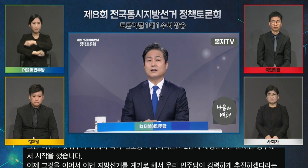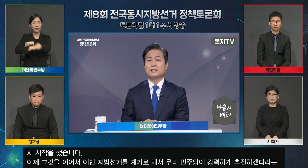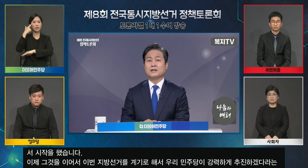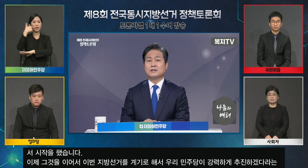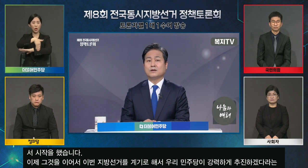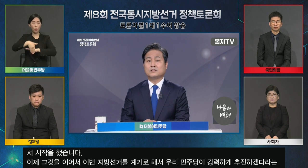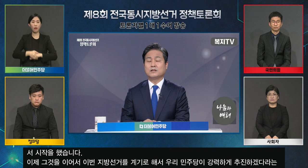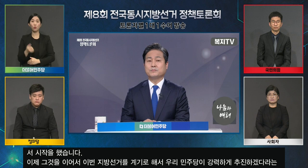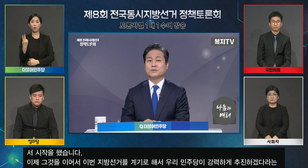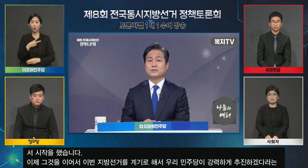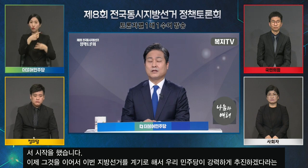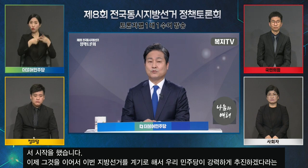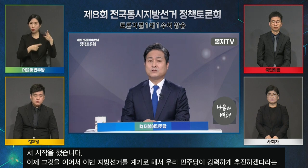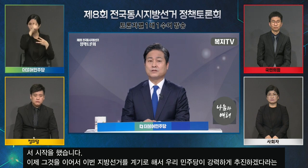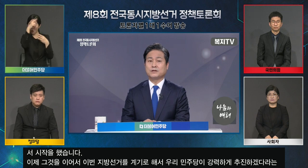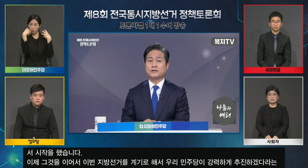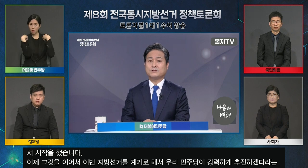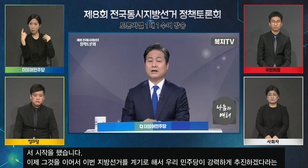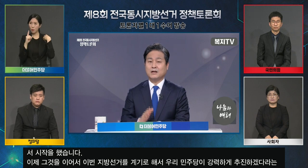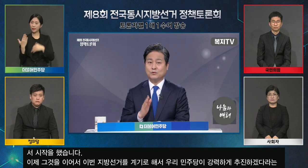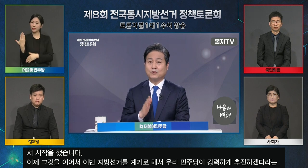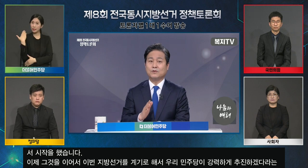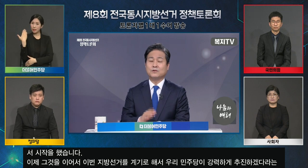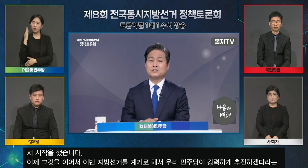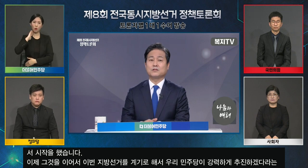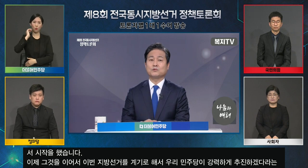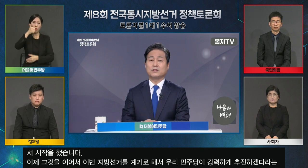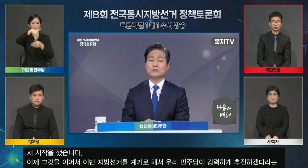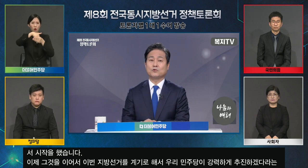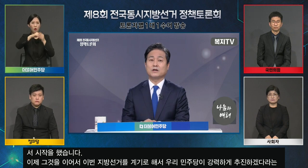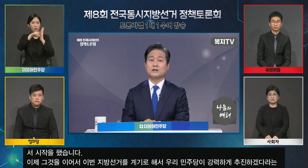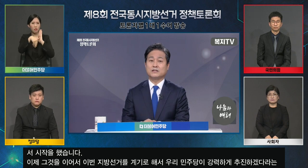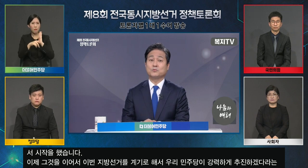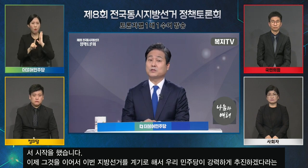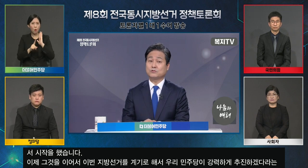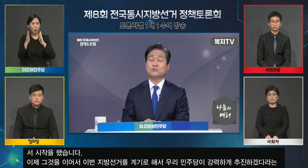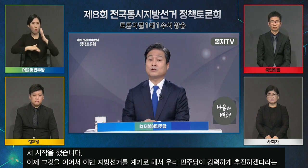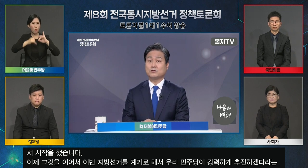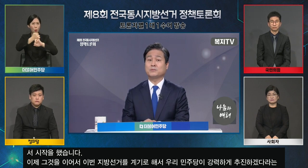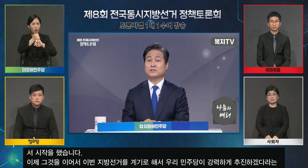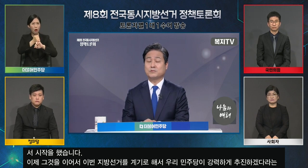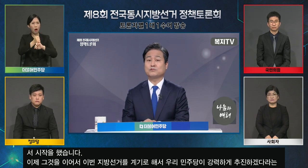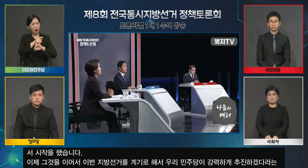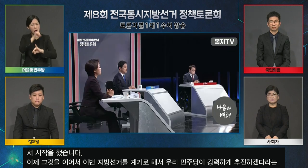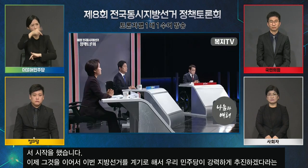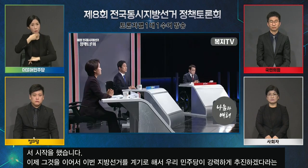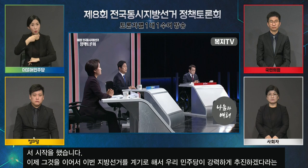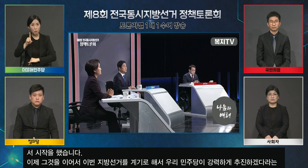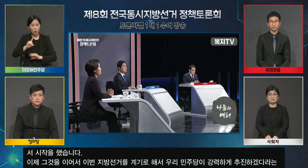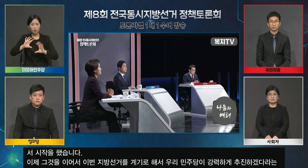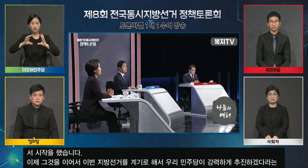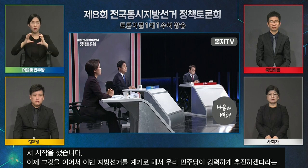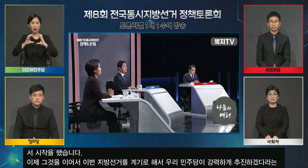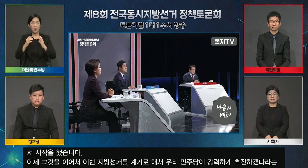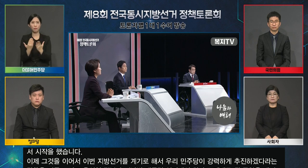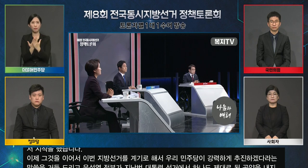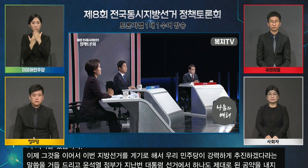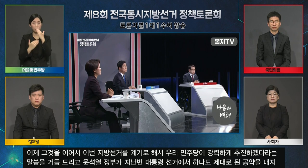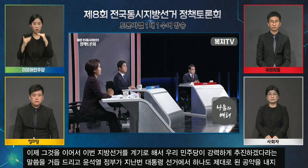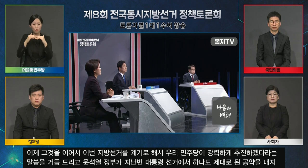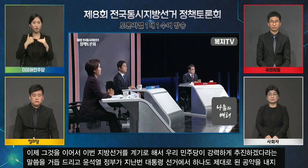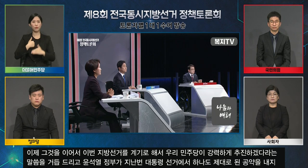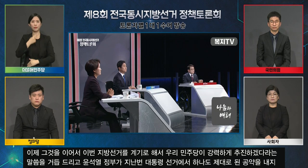정부가 지난번 대통령 선거에서 하나도 제대로 된 공약을 내지 못했던 국가균형발전 민주당이 책임지겠다는 말씀을 드립니다.